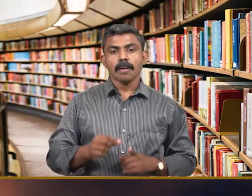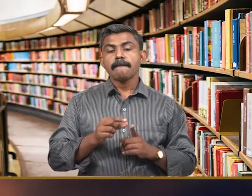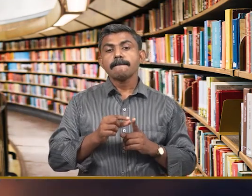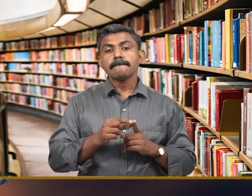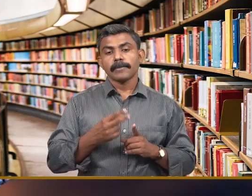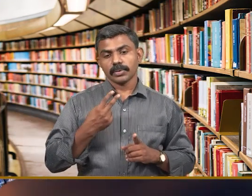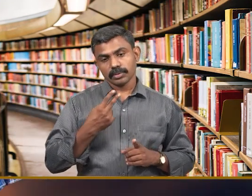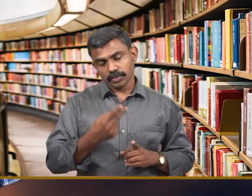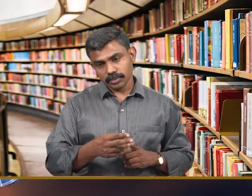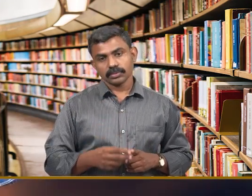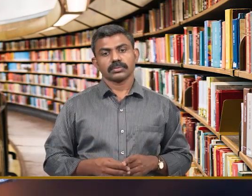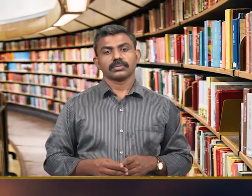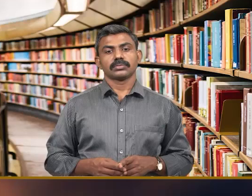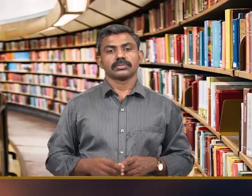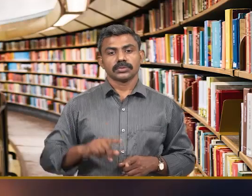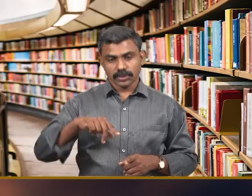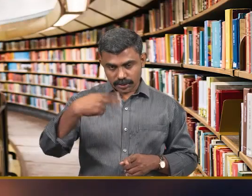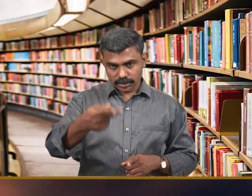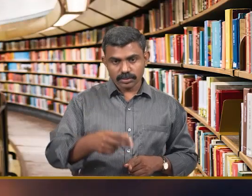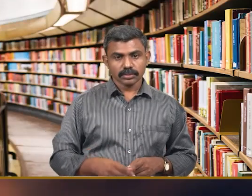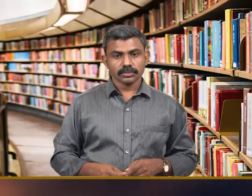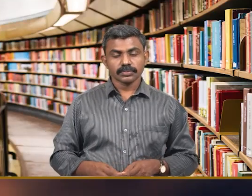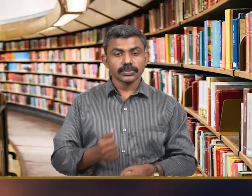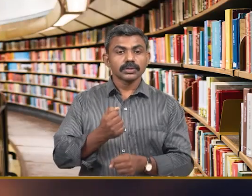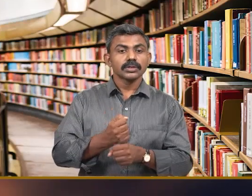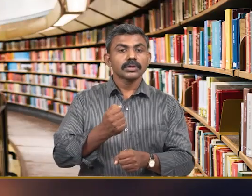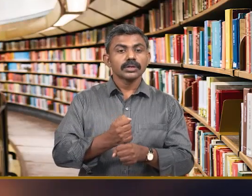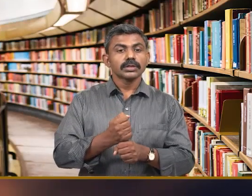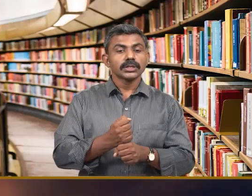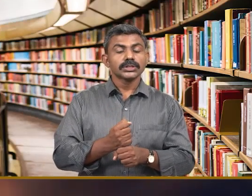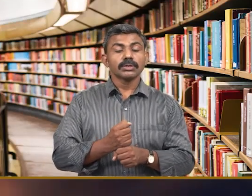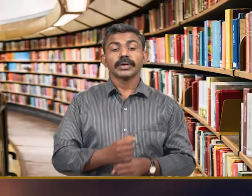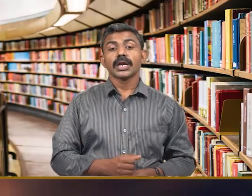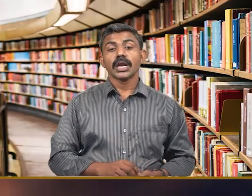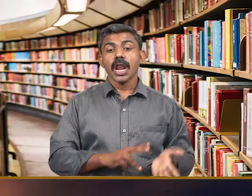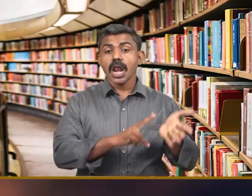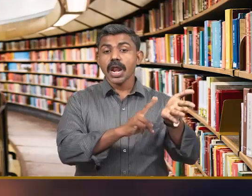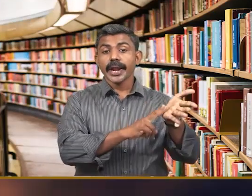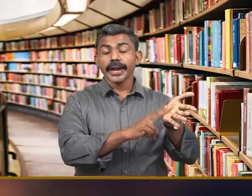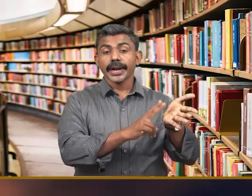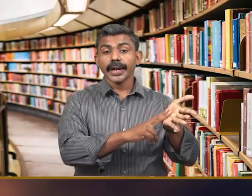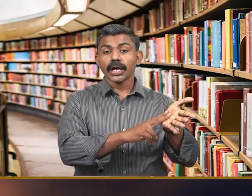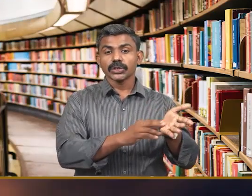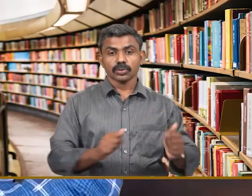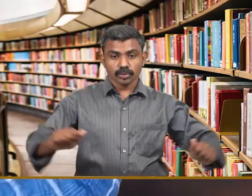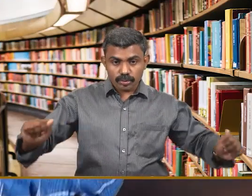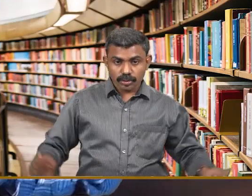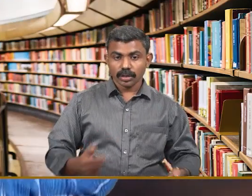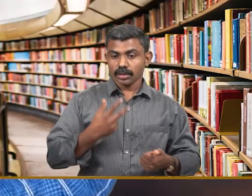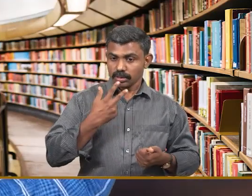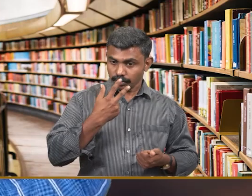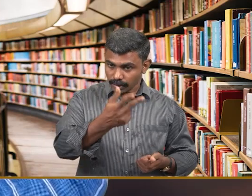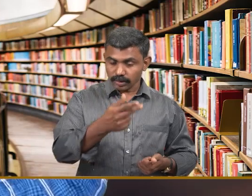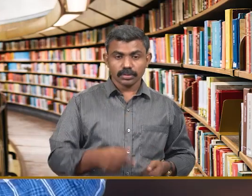எங்கே இத்தாலியில் நடந்த பாசிசத்தை பற்றி பார்த்தோம். அடுத்து ஜெர்மனியில் எவ்வாறு நாசிசம் உதயமானது அப்படிங்கிறத பற்றி பார்ப்போம். ஸோ